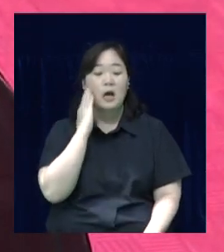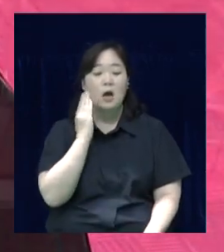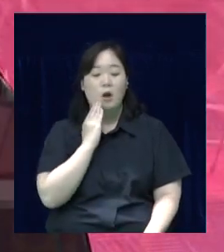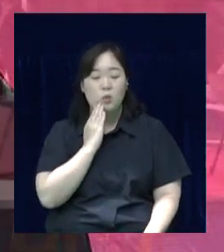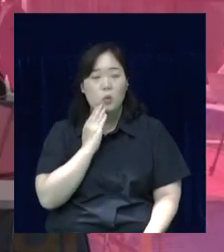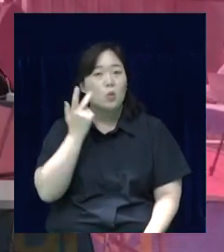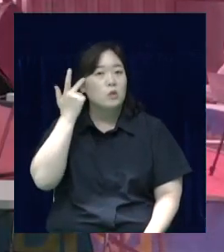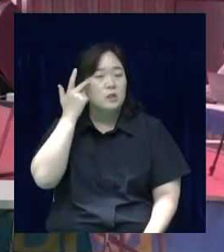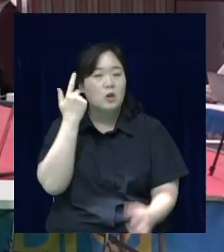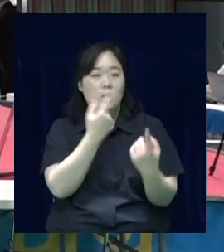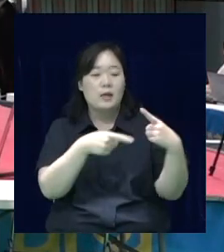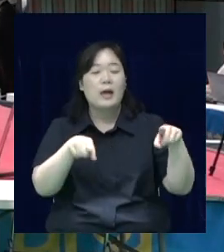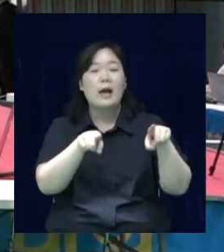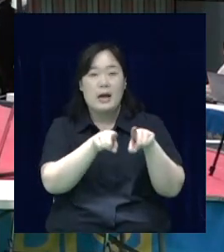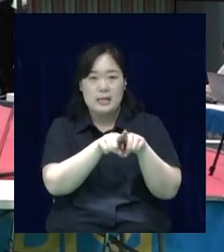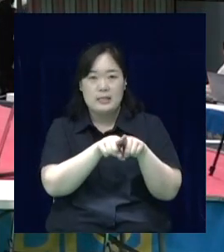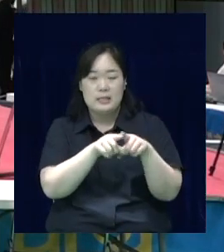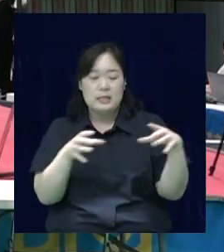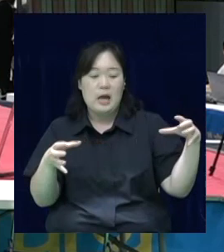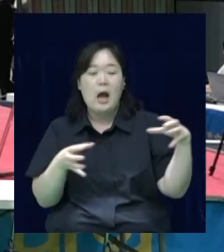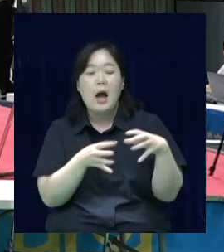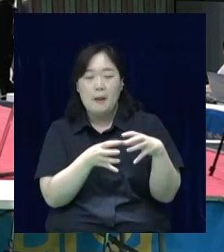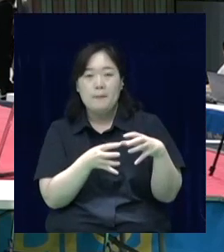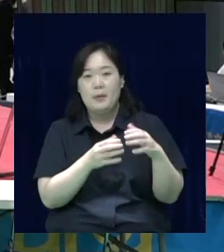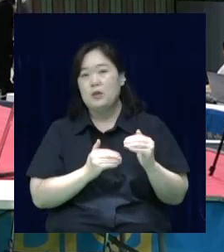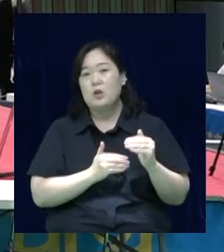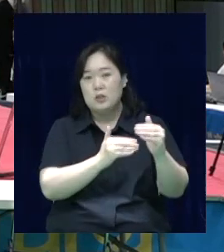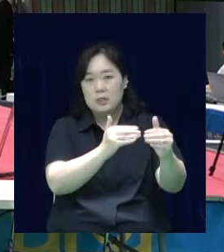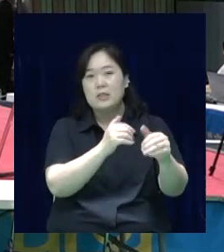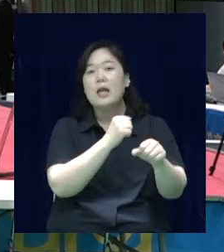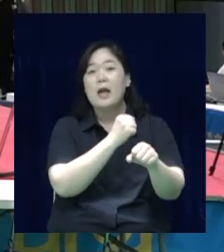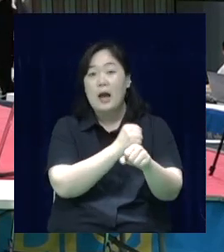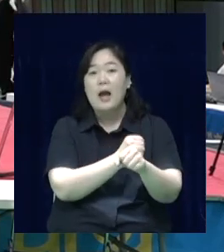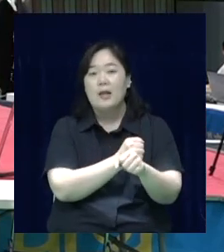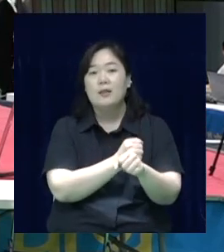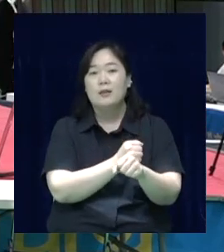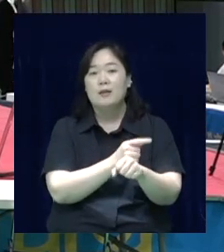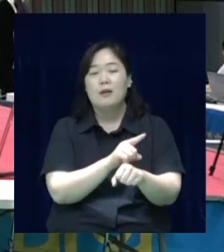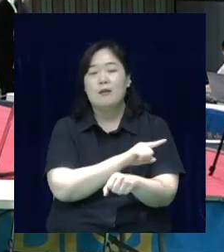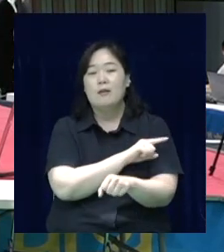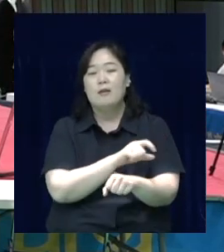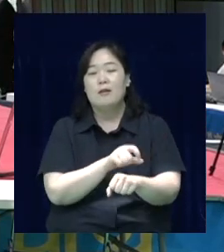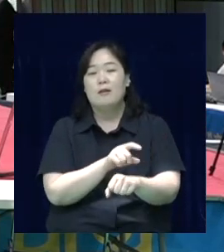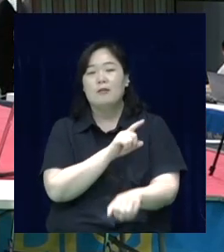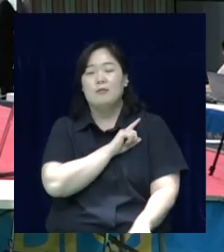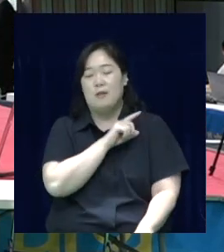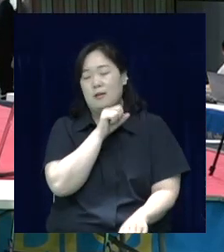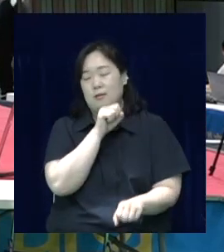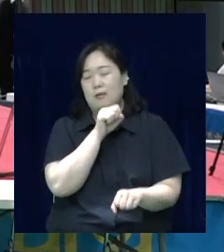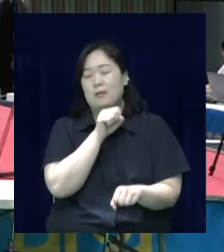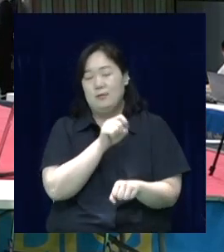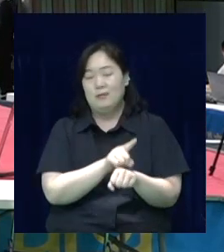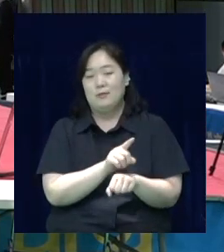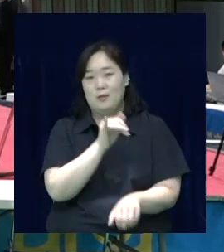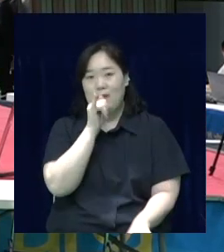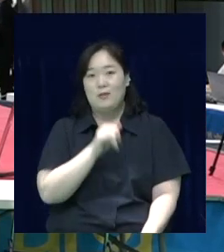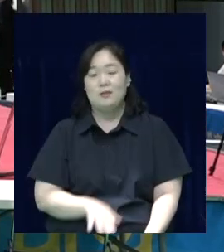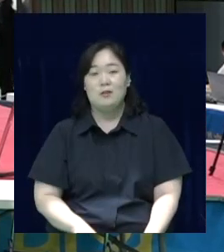것이 가장 큰 이번 대회의 어떤 특징이라 보시면 됩니다. 네, 그렇습니다. 그 외에 좀 한 가지 더 말씀드리면